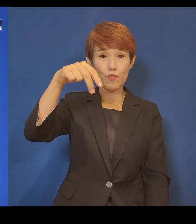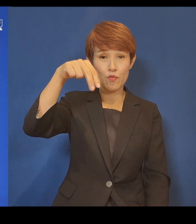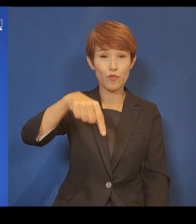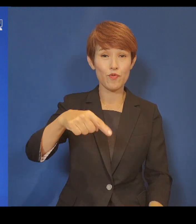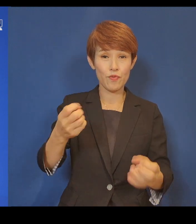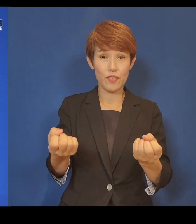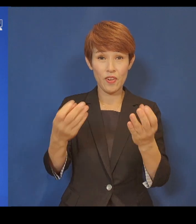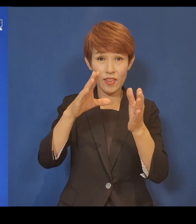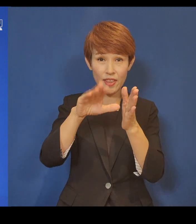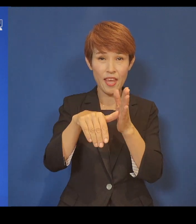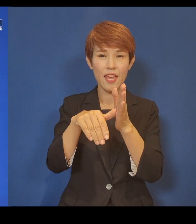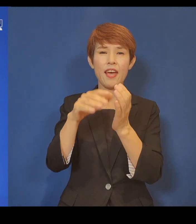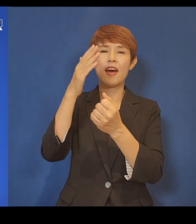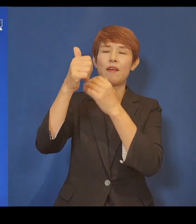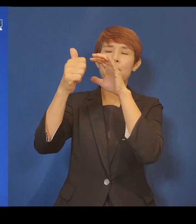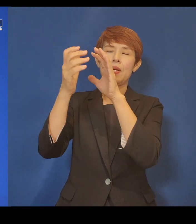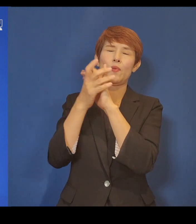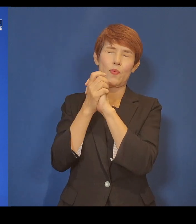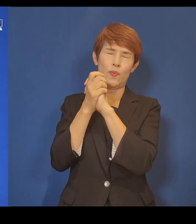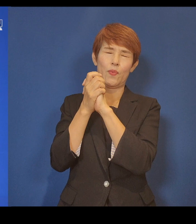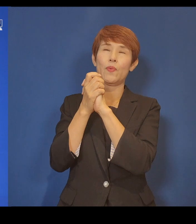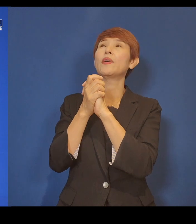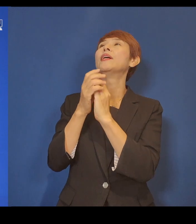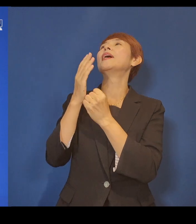이기적인 기도를 합니다. 하나님,